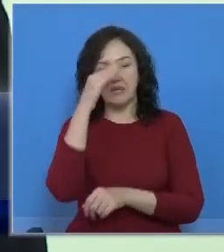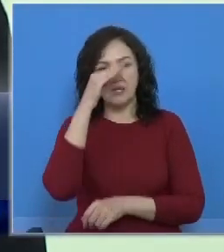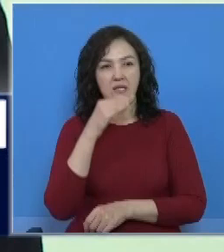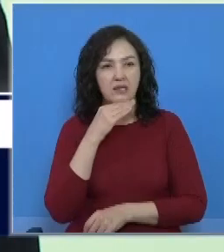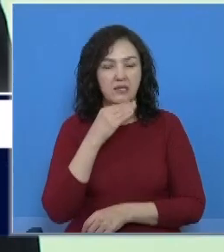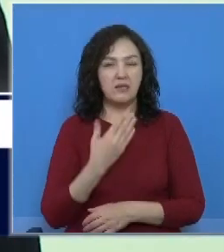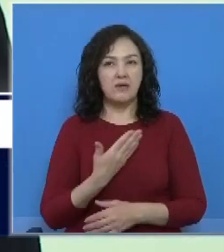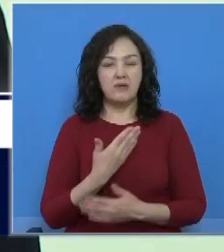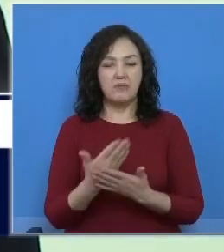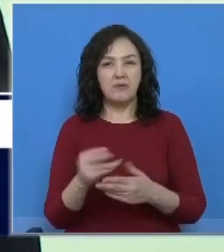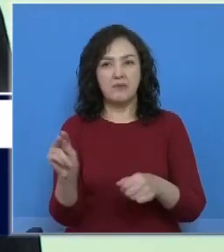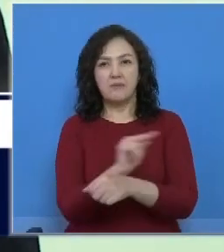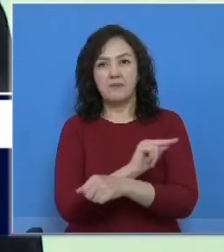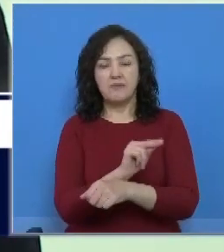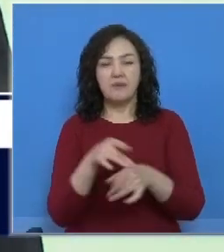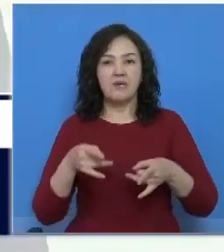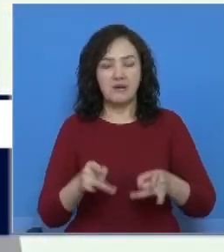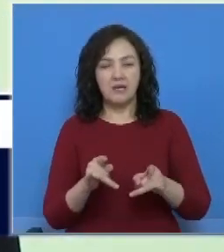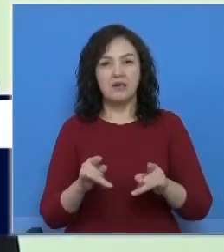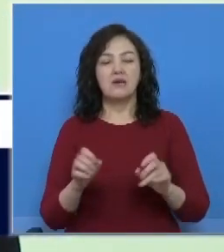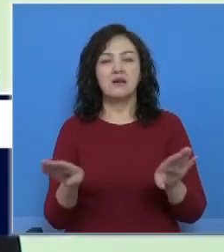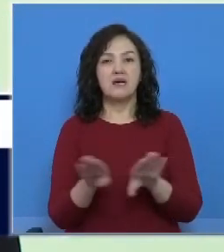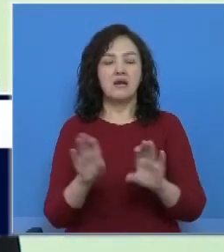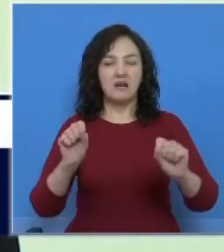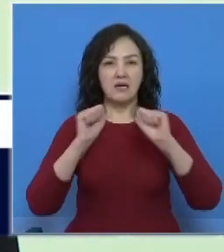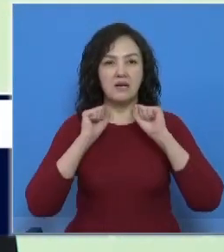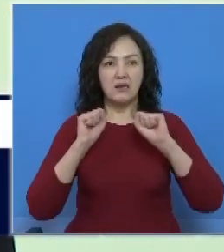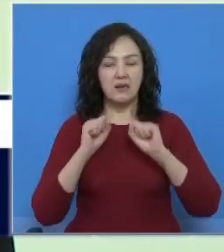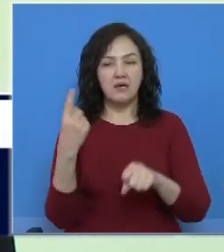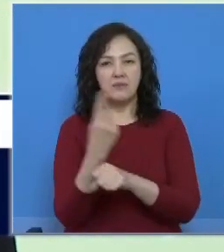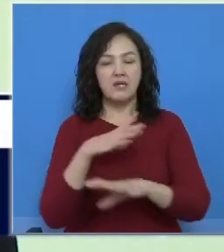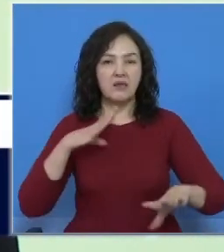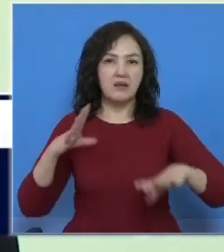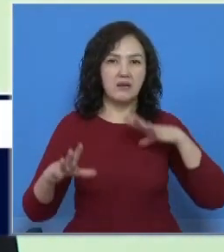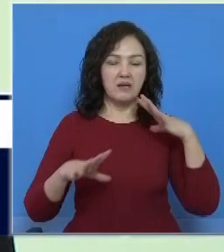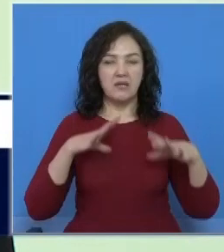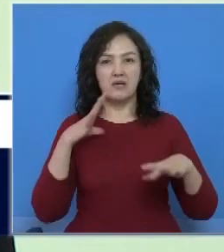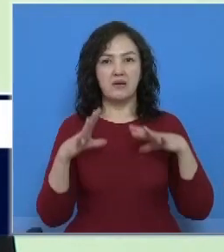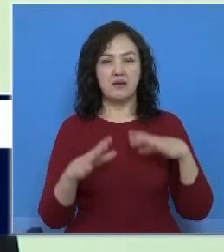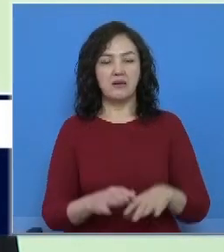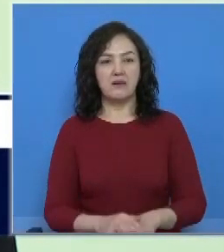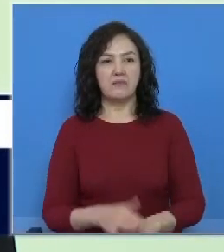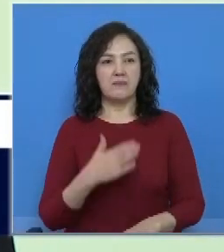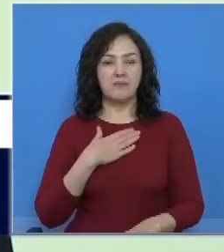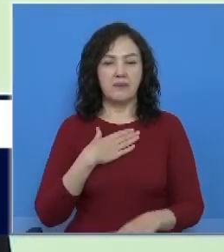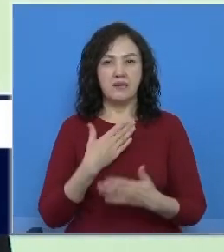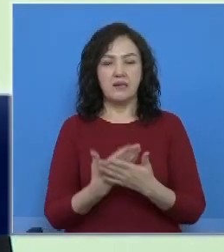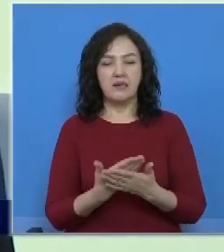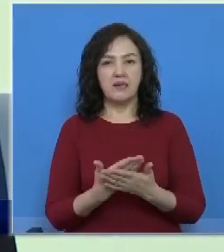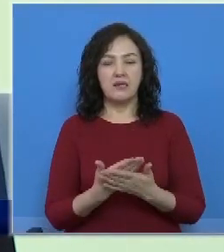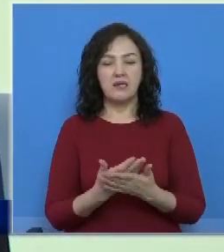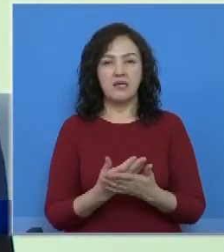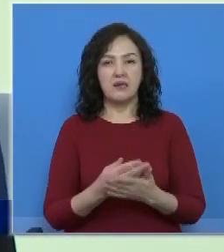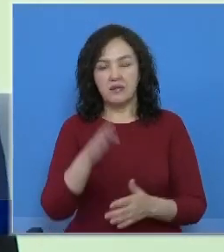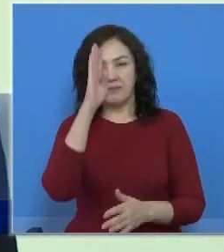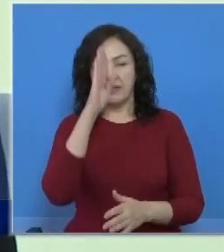он меня воспитал родил как спортсмена Придя на первую тренировку у меня поставили с